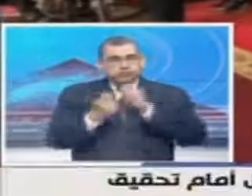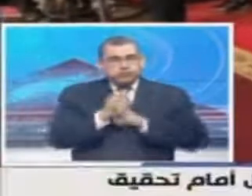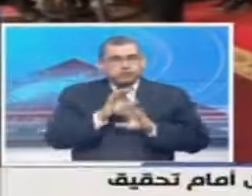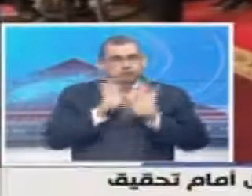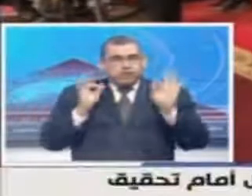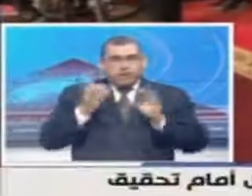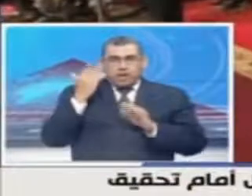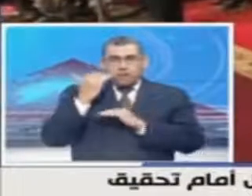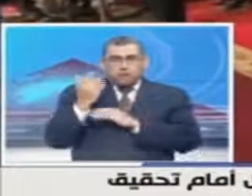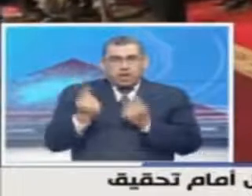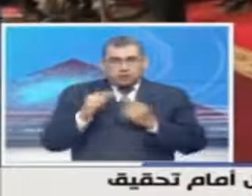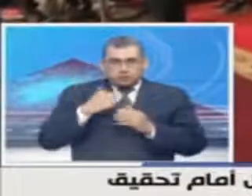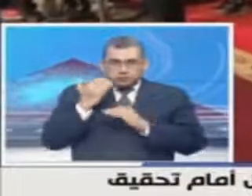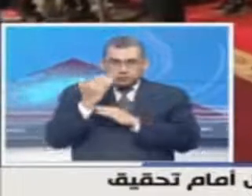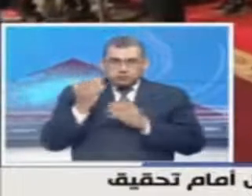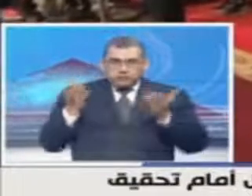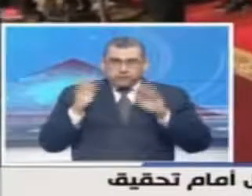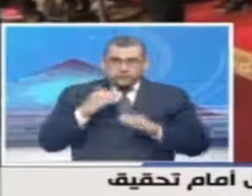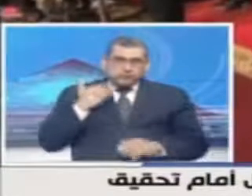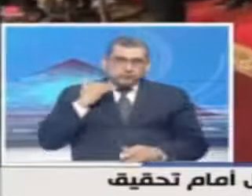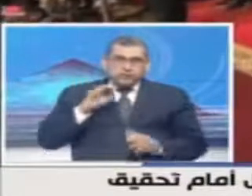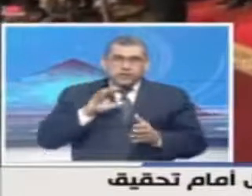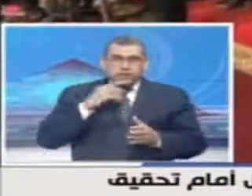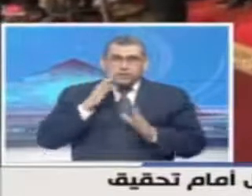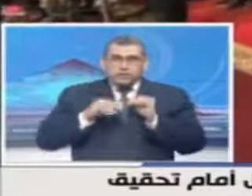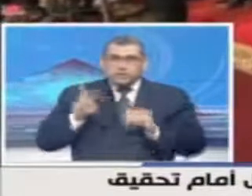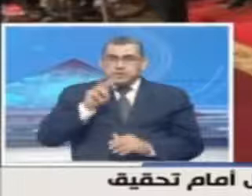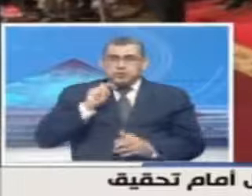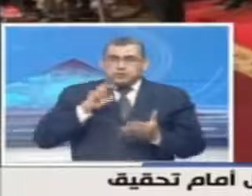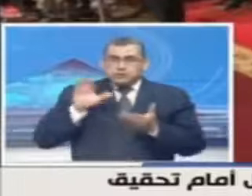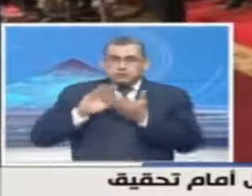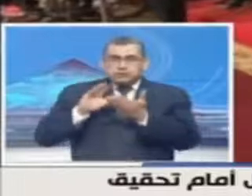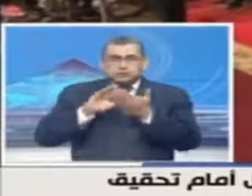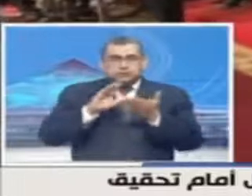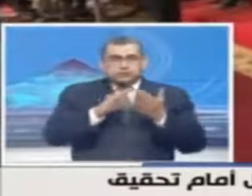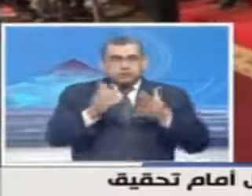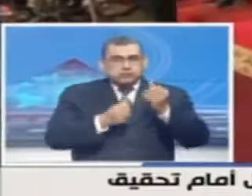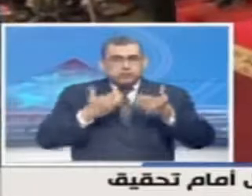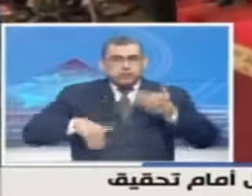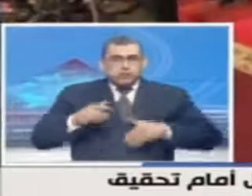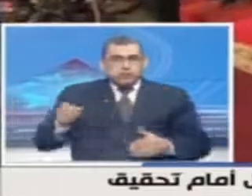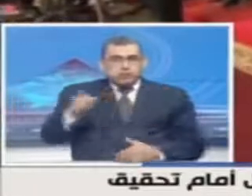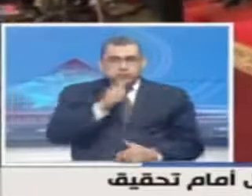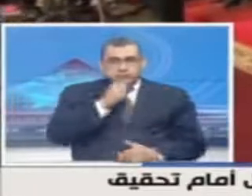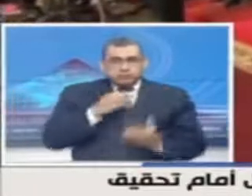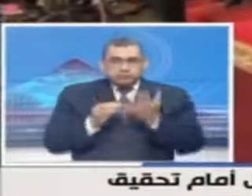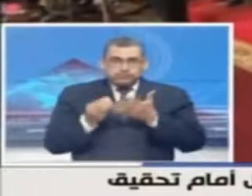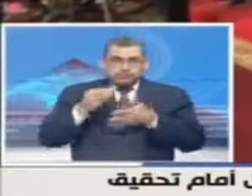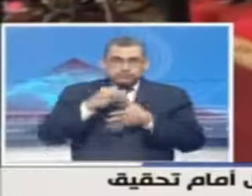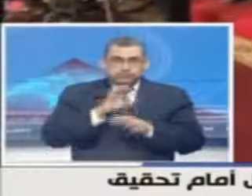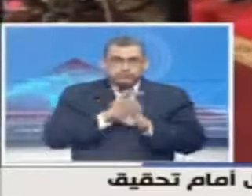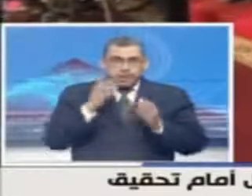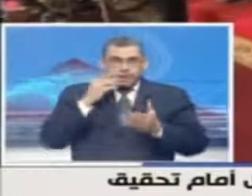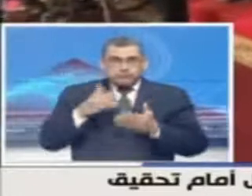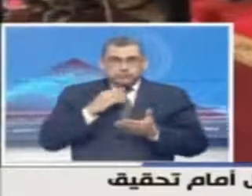شامل ومنتشر في جميع انحاء الجمهوريه، والمعاقين والبارالمبيكس بصفه خاصه حصل